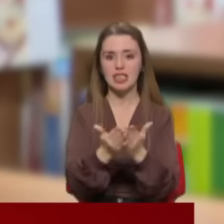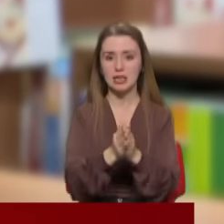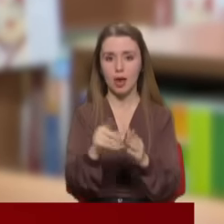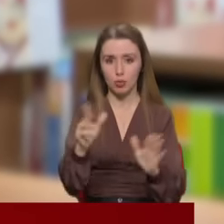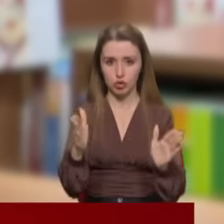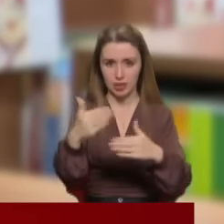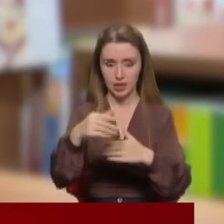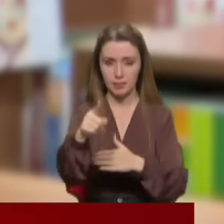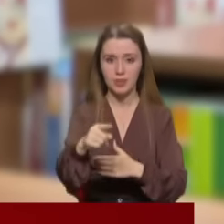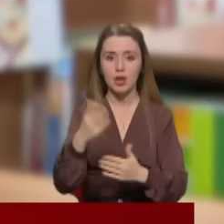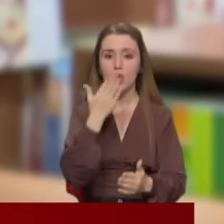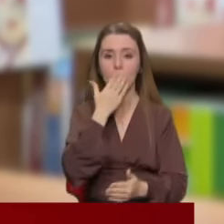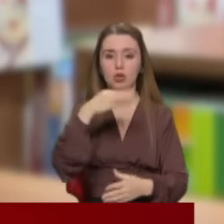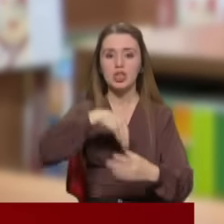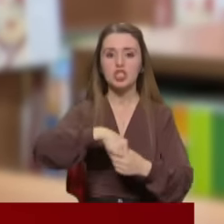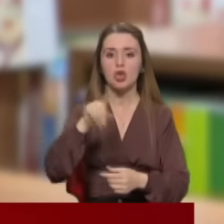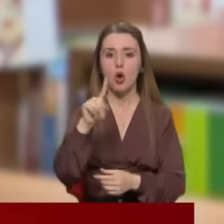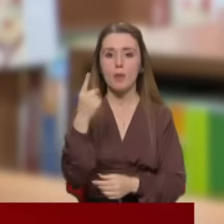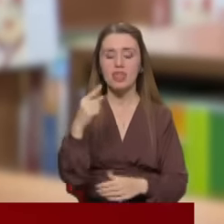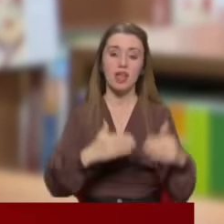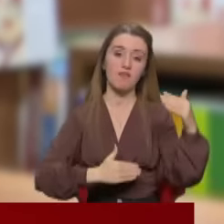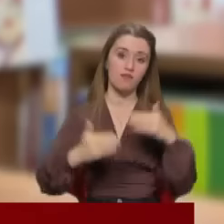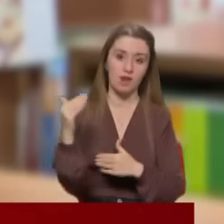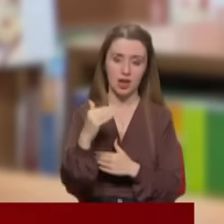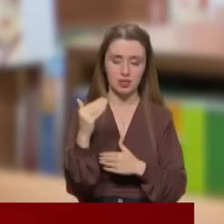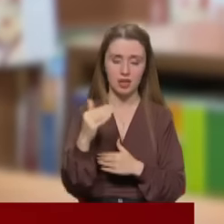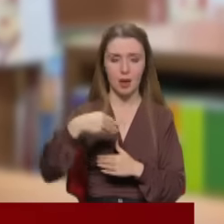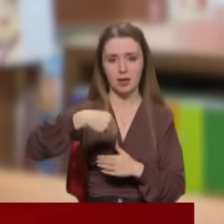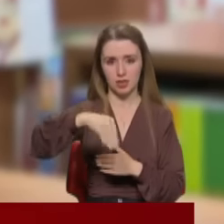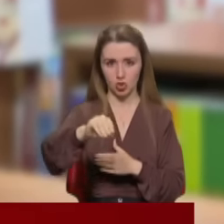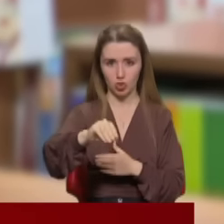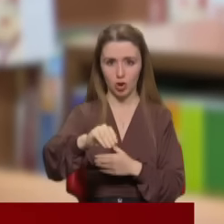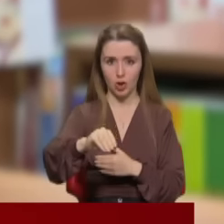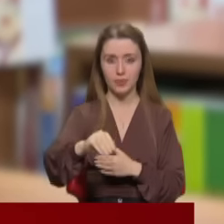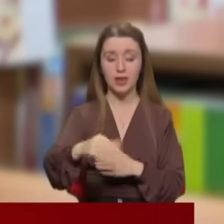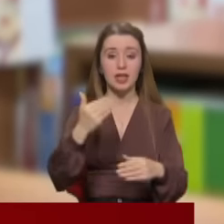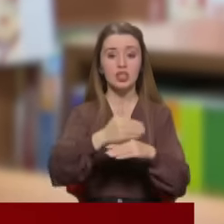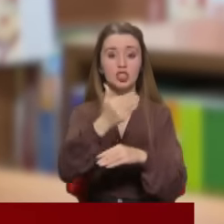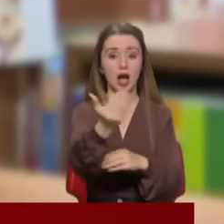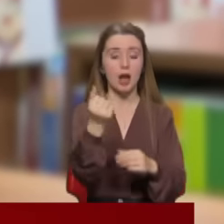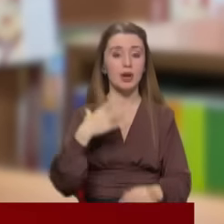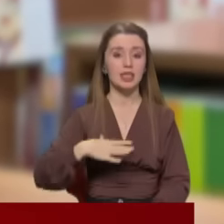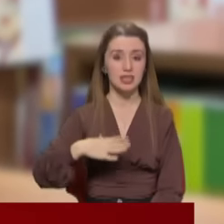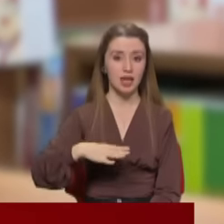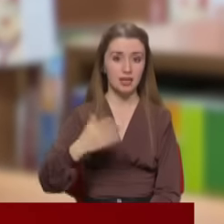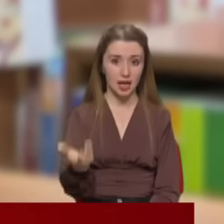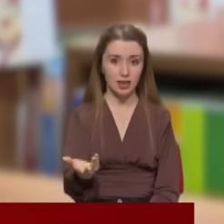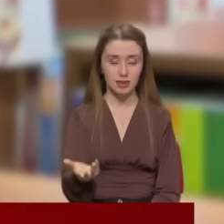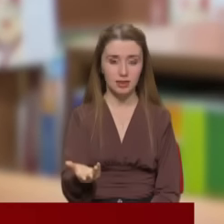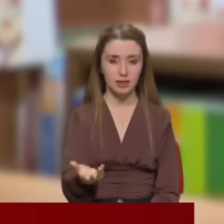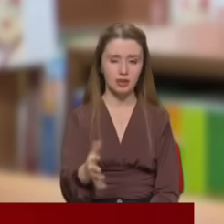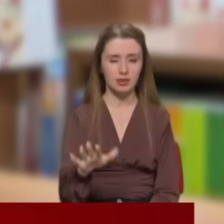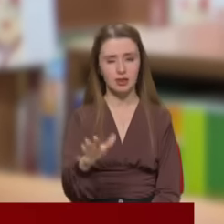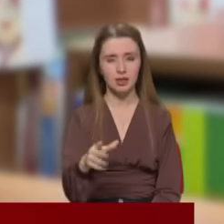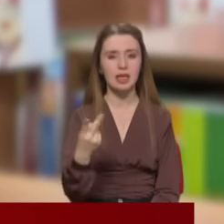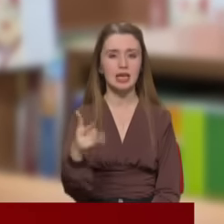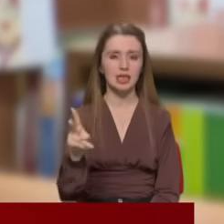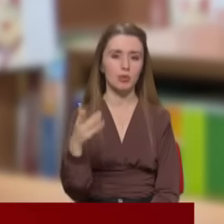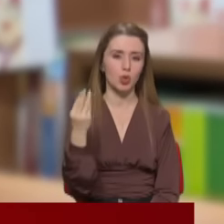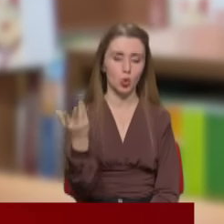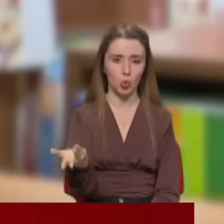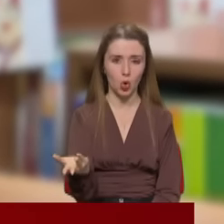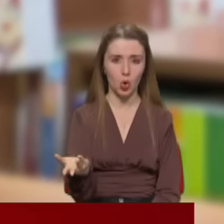bu set okulda 10 bin liranın üzerinde fiyata satılırken aslında dışarıdaki kitapçılarda yaklaşık 2 bin liraya